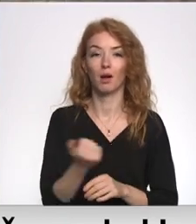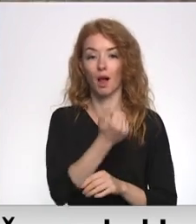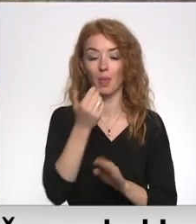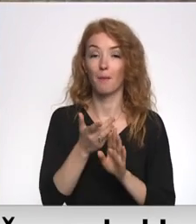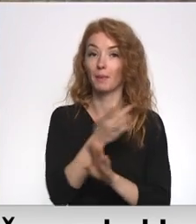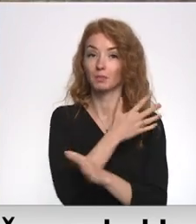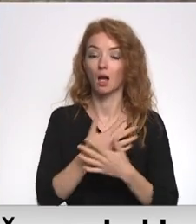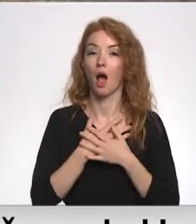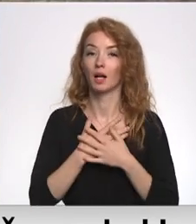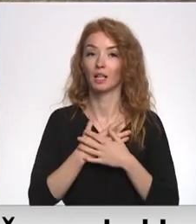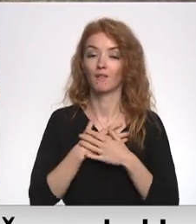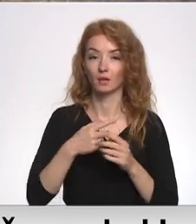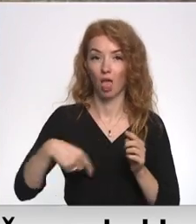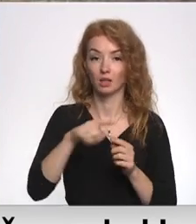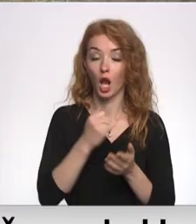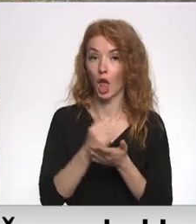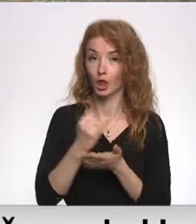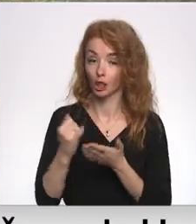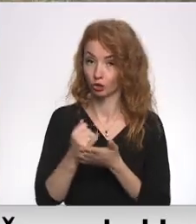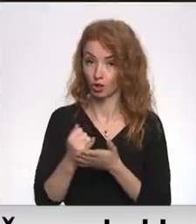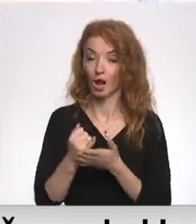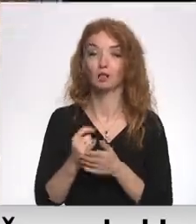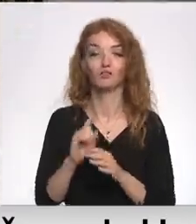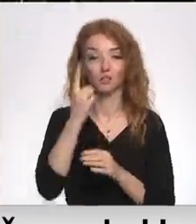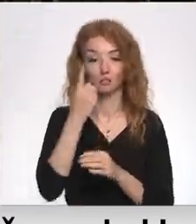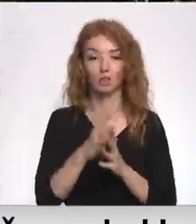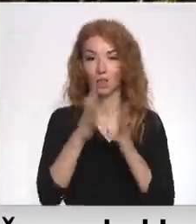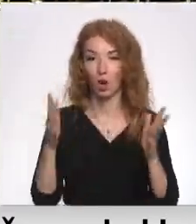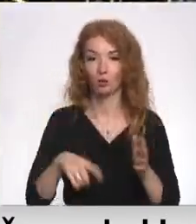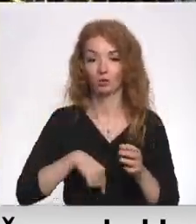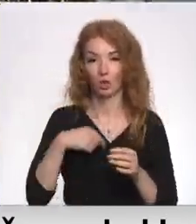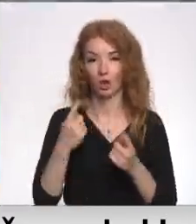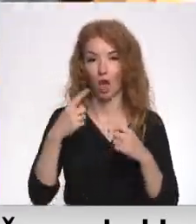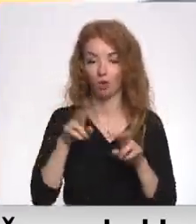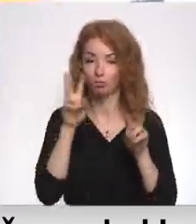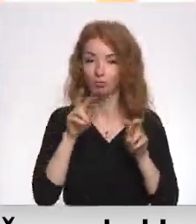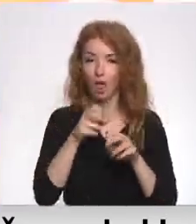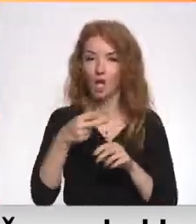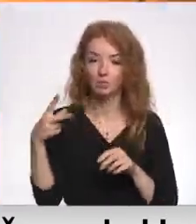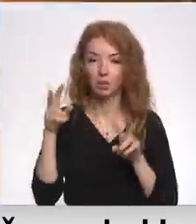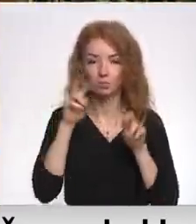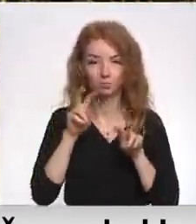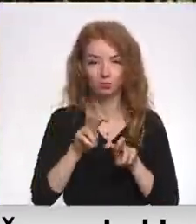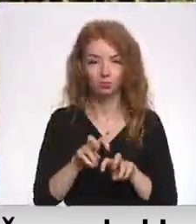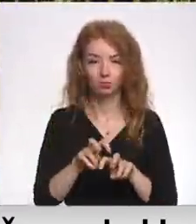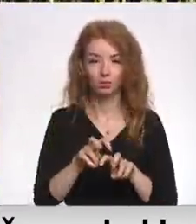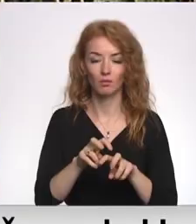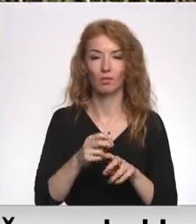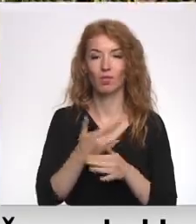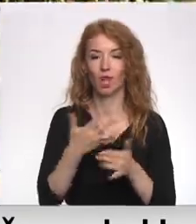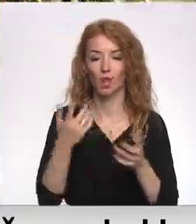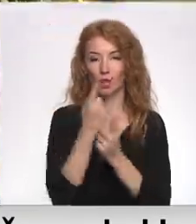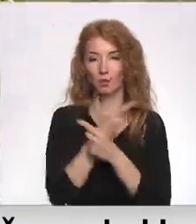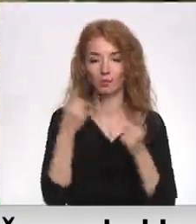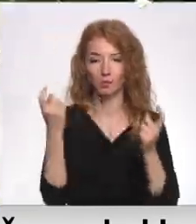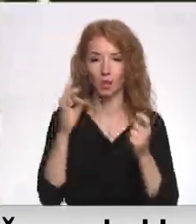Pirms aktīvas Rāznes ezera attīrīšanas darbu uzsākšanas ilgu laiku aizņēma dažādu ekspertīžu veikšana. Bioradzinums